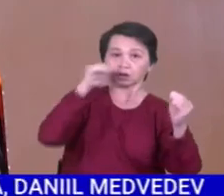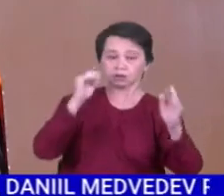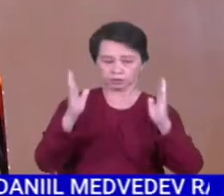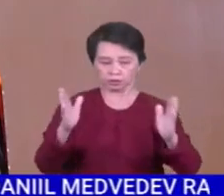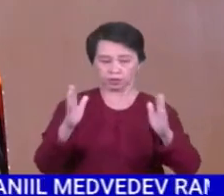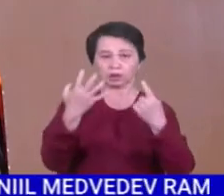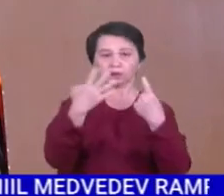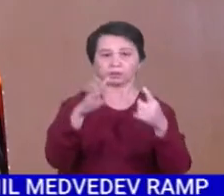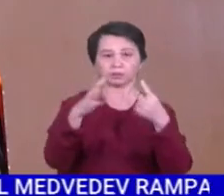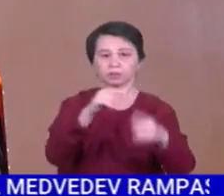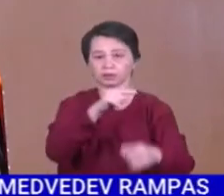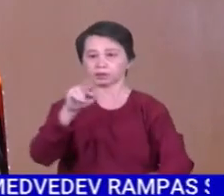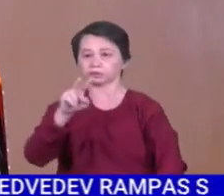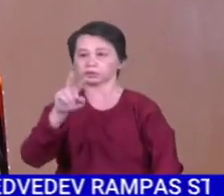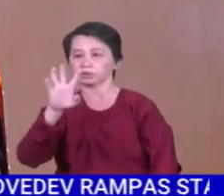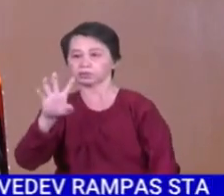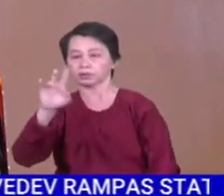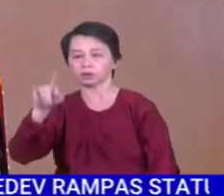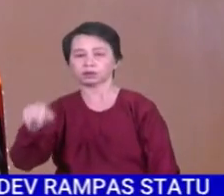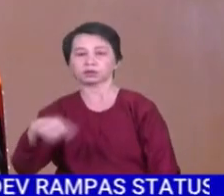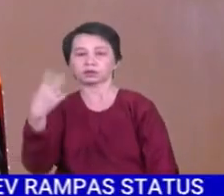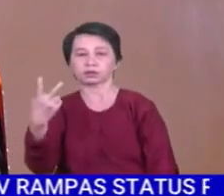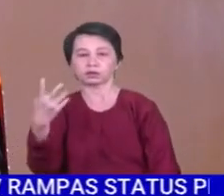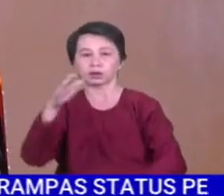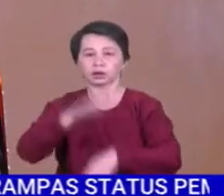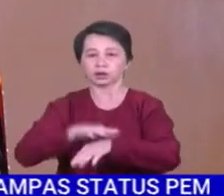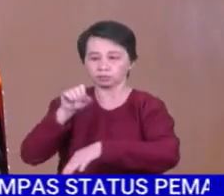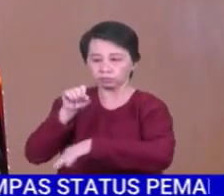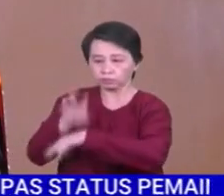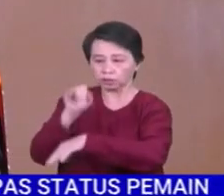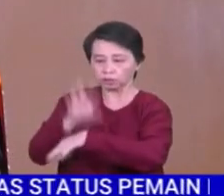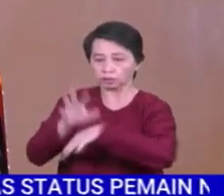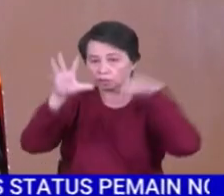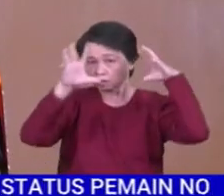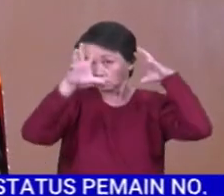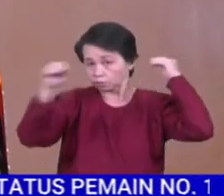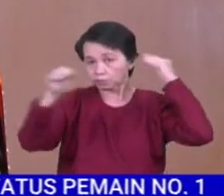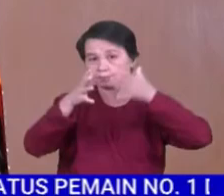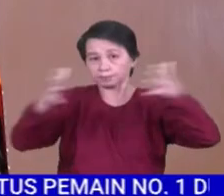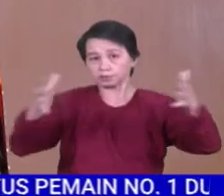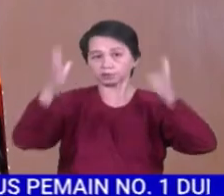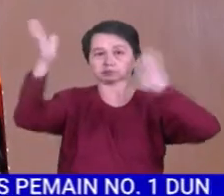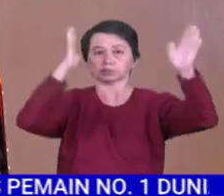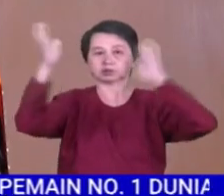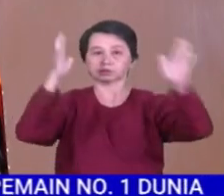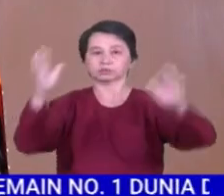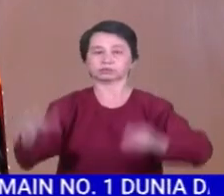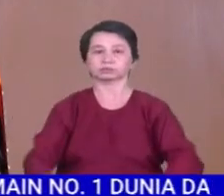tempoh 14 hingga 24 Februari atas nasihat kedutaan besar Malaysia.